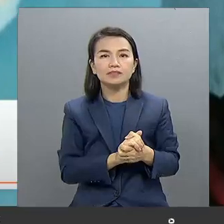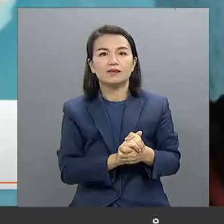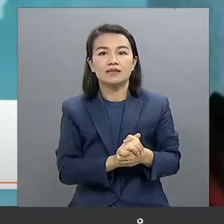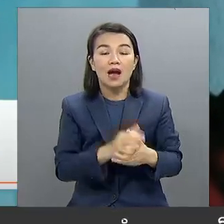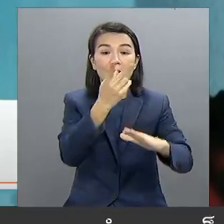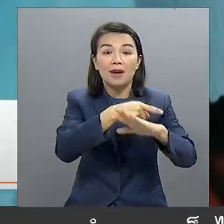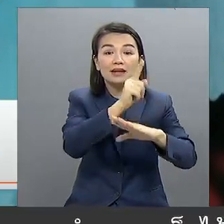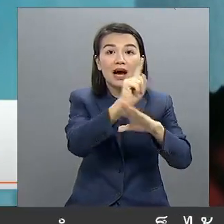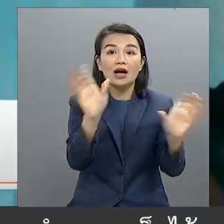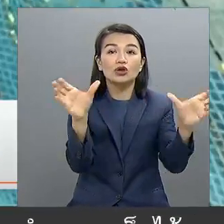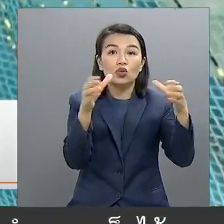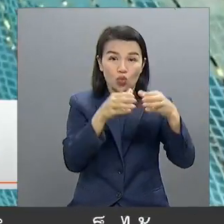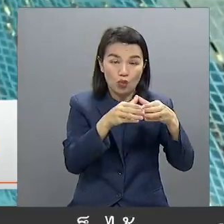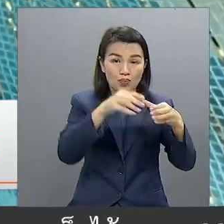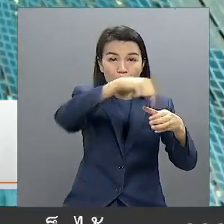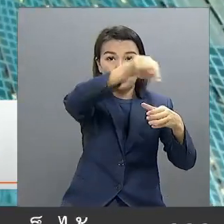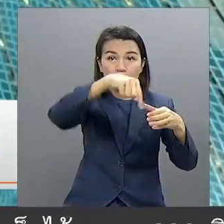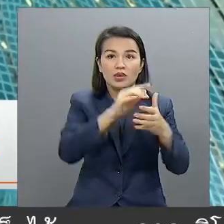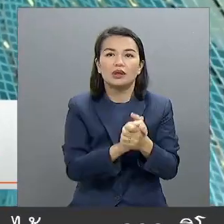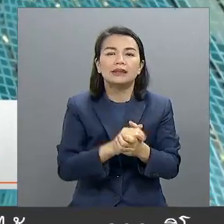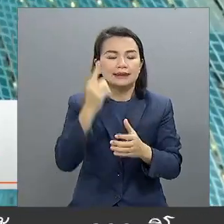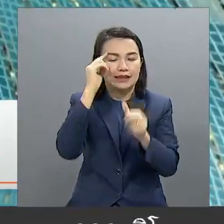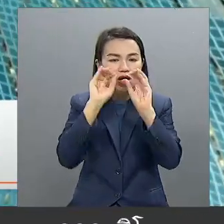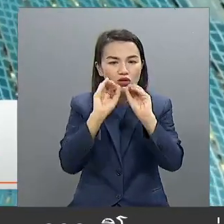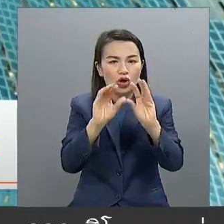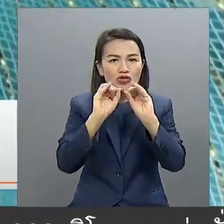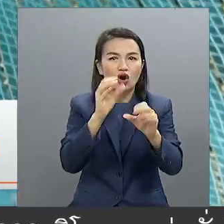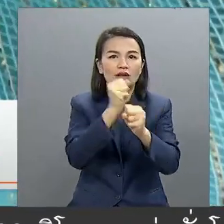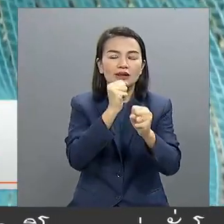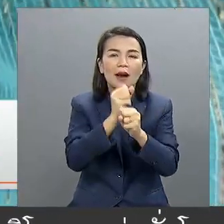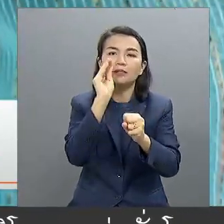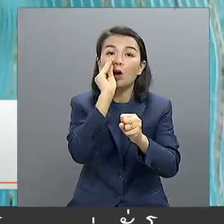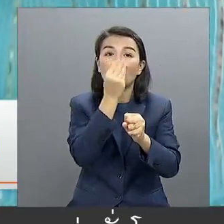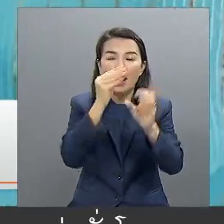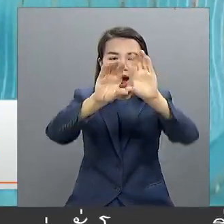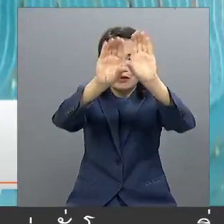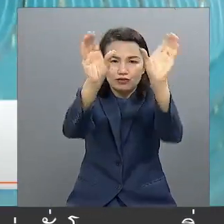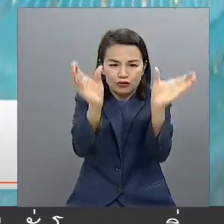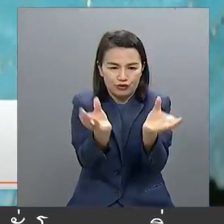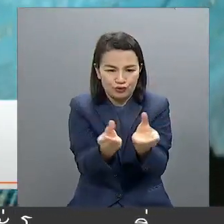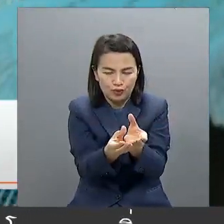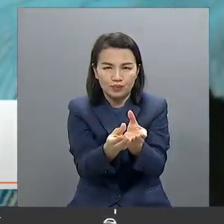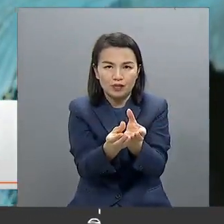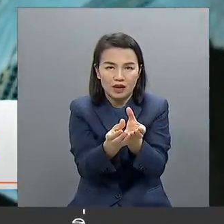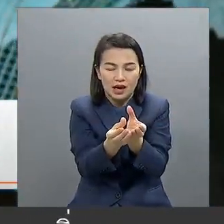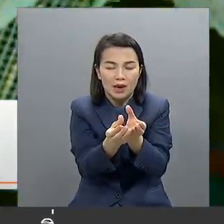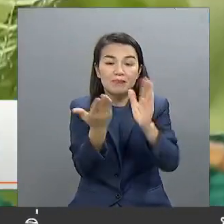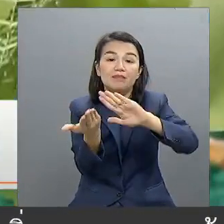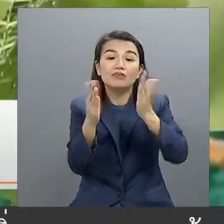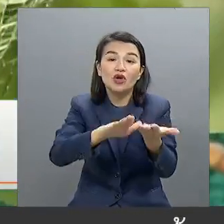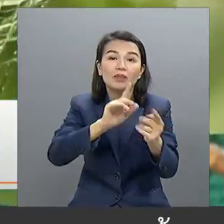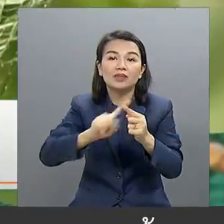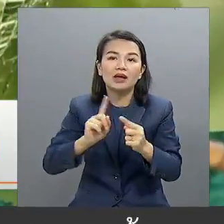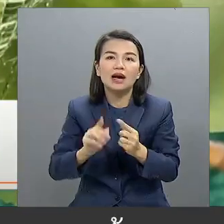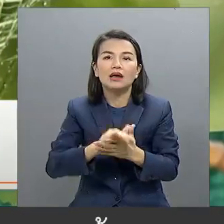รดในการทำหวงหรดดอกไม้จั เป็คนมาฝกอบโรงให้แก่ทุคนที่มาเข้าร่มกจ